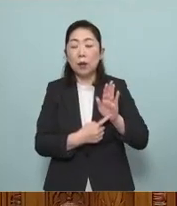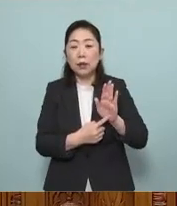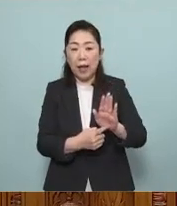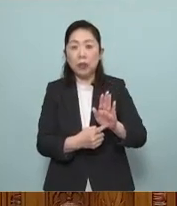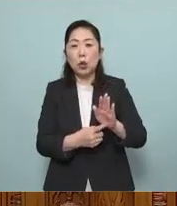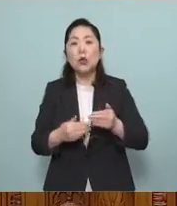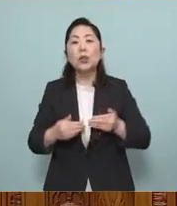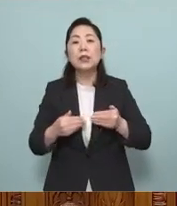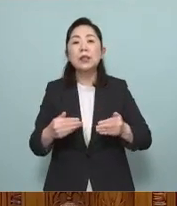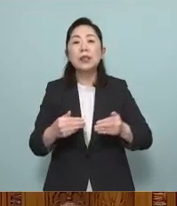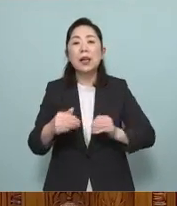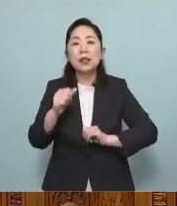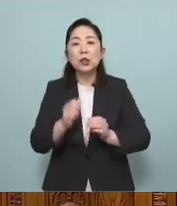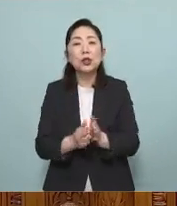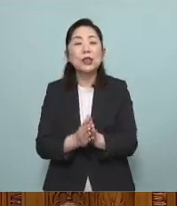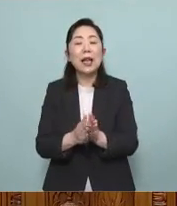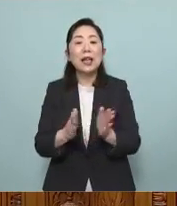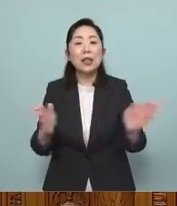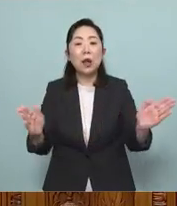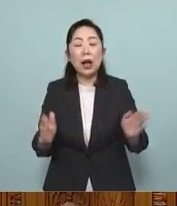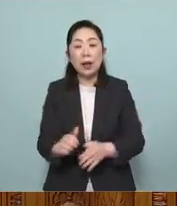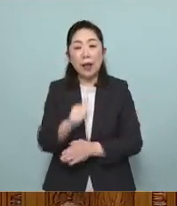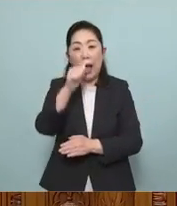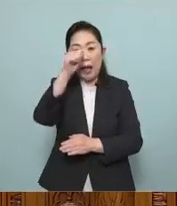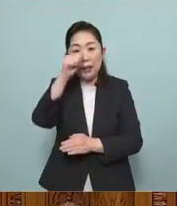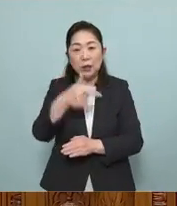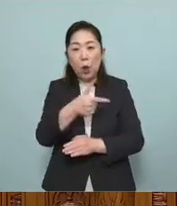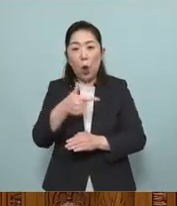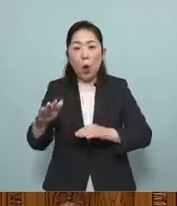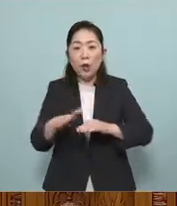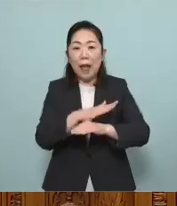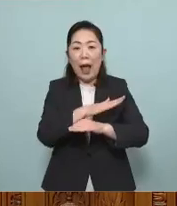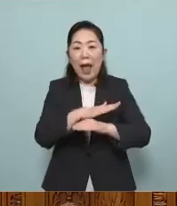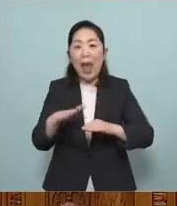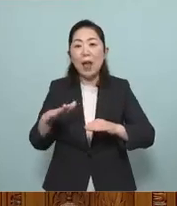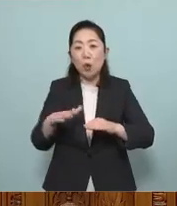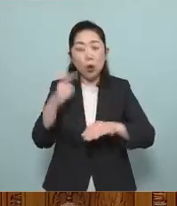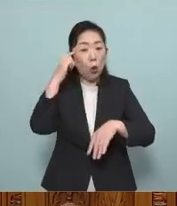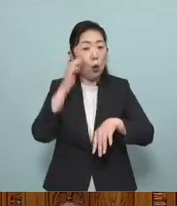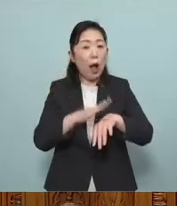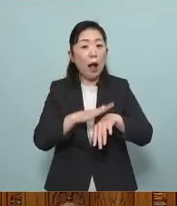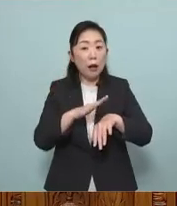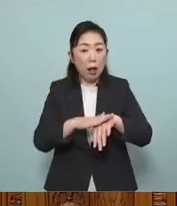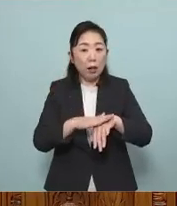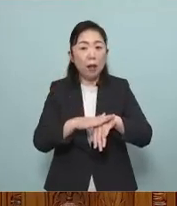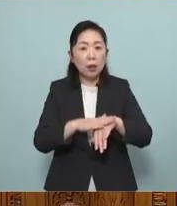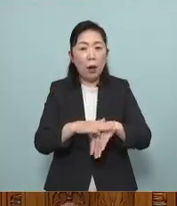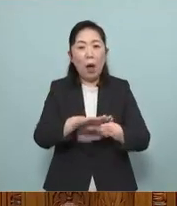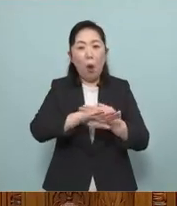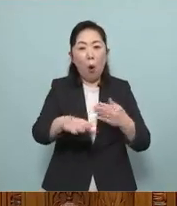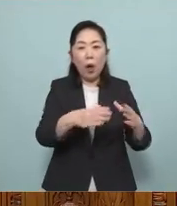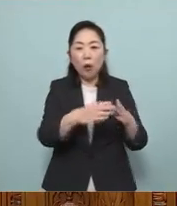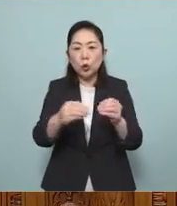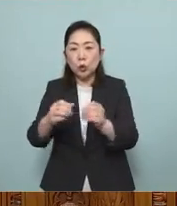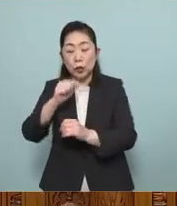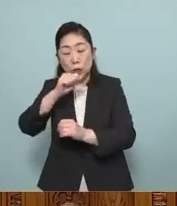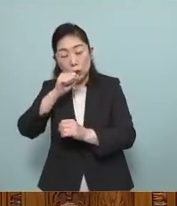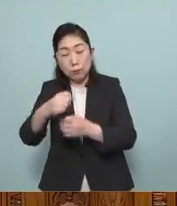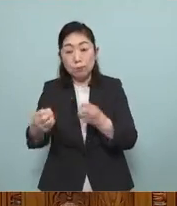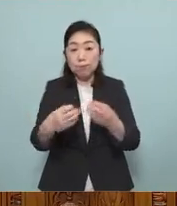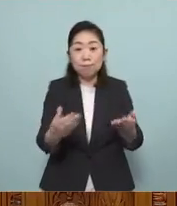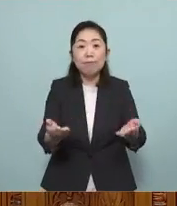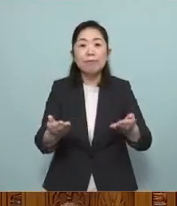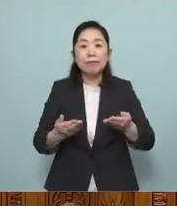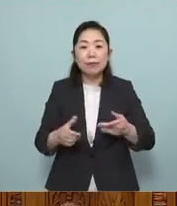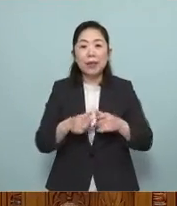する自由で開かれたインド太平洋の考え方は、多くの国から支持を得ています。日